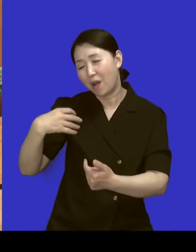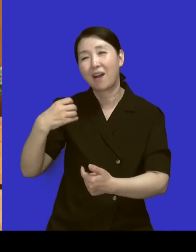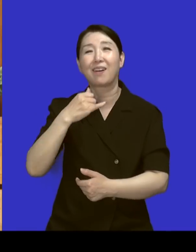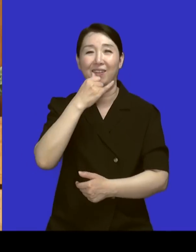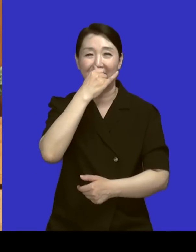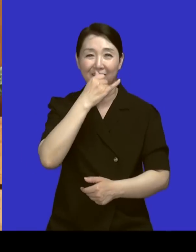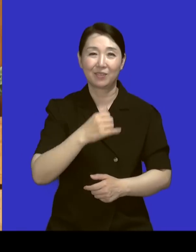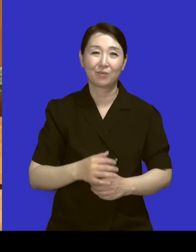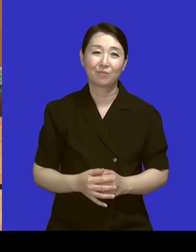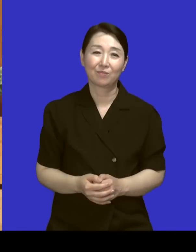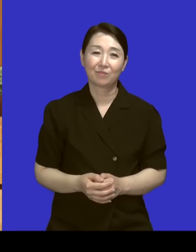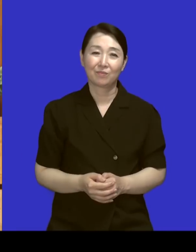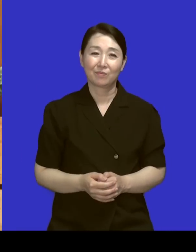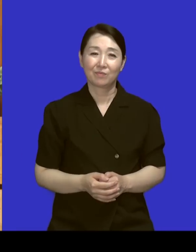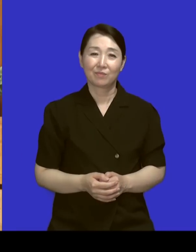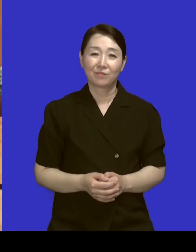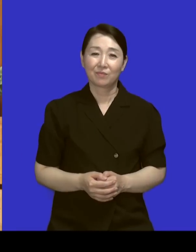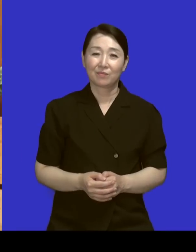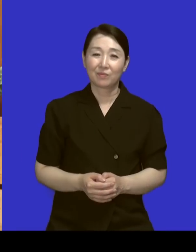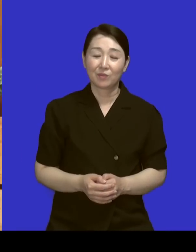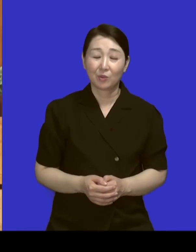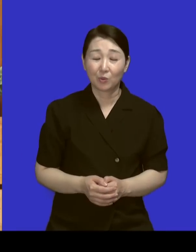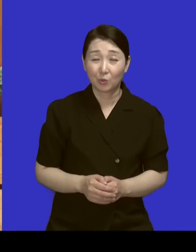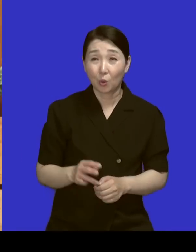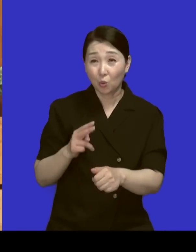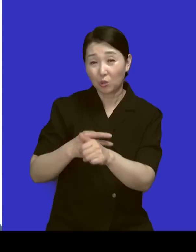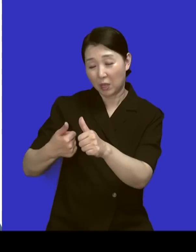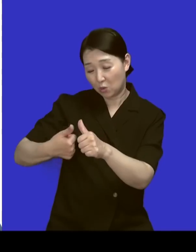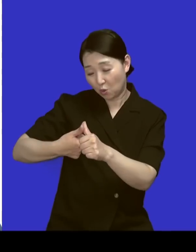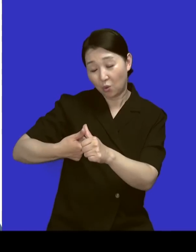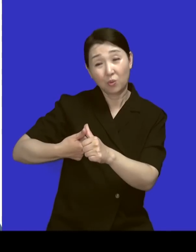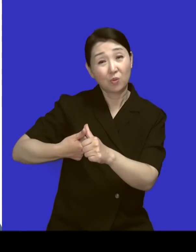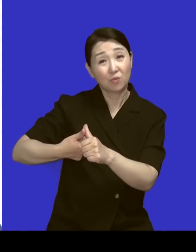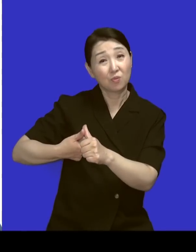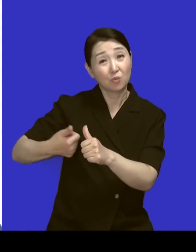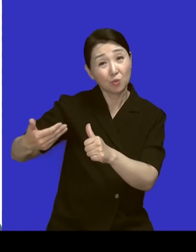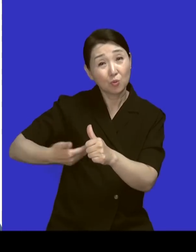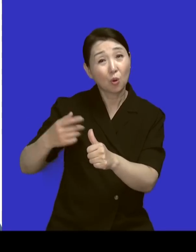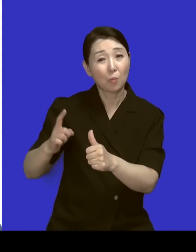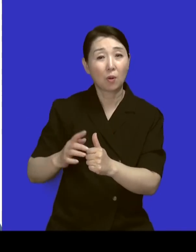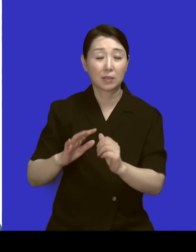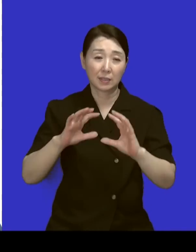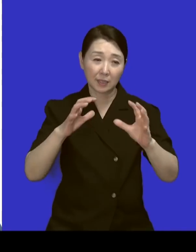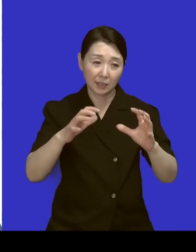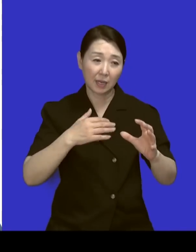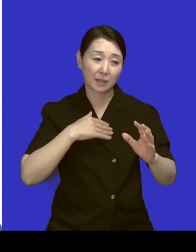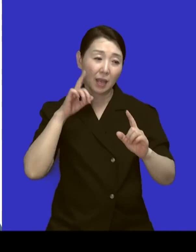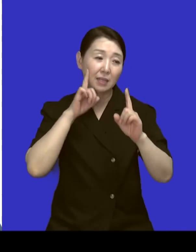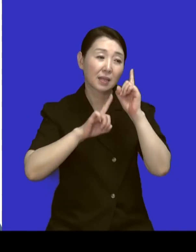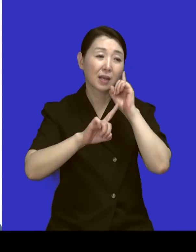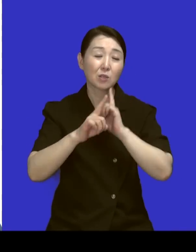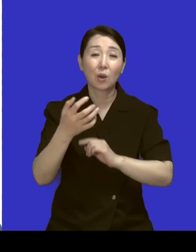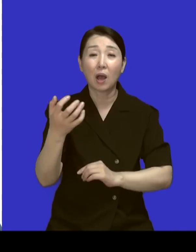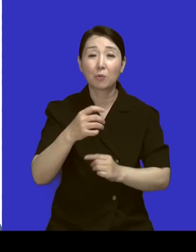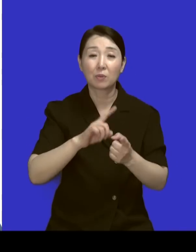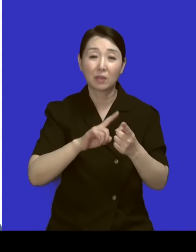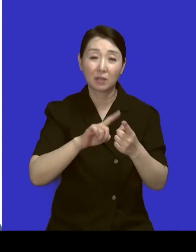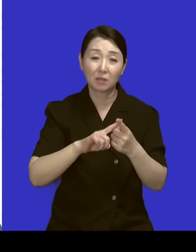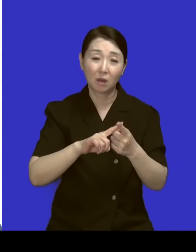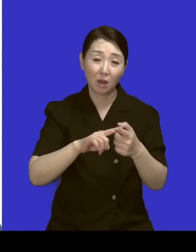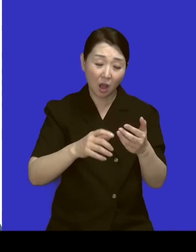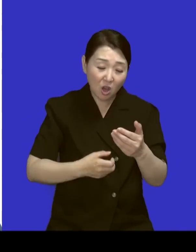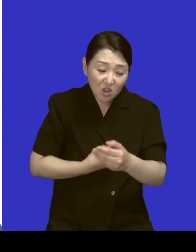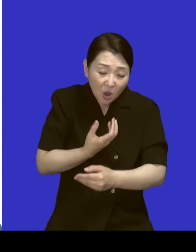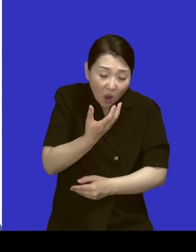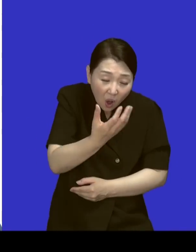주셨거든요. 네. 네. 근데 한 번은 그런 조언을 해주셨어요. 세상에 나의 모든 상처와 아픔을 꺼내